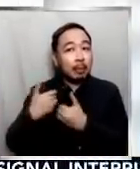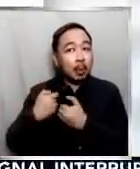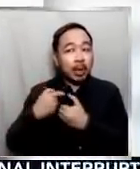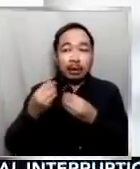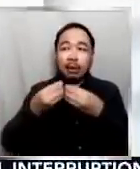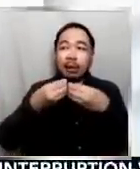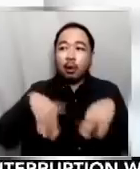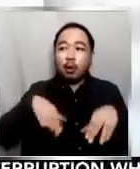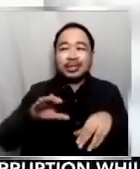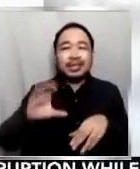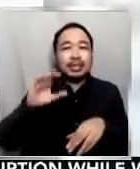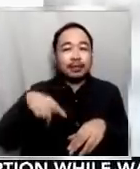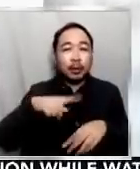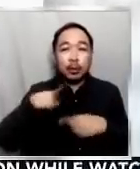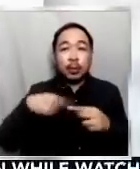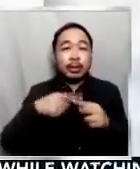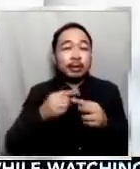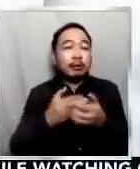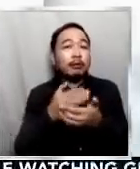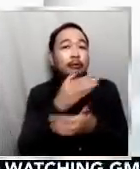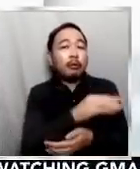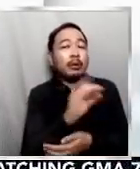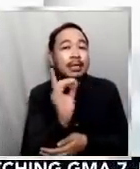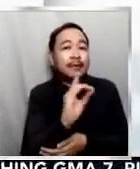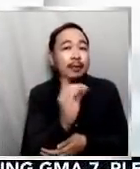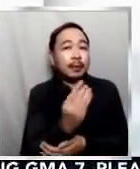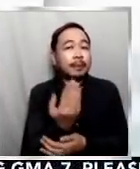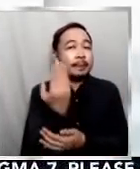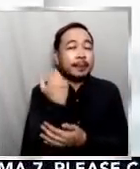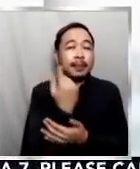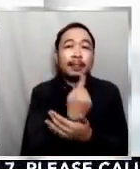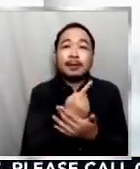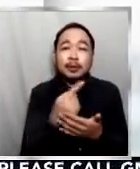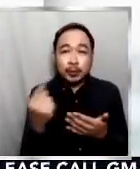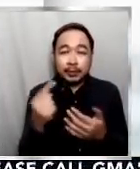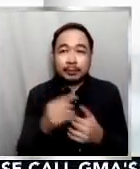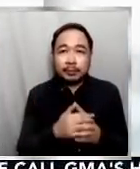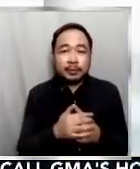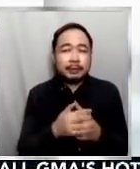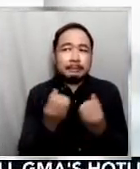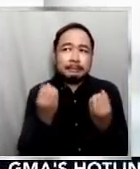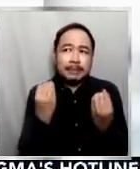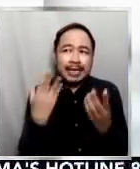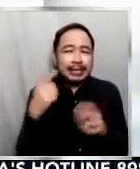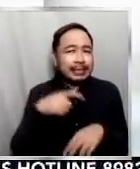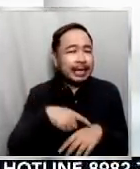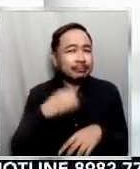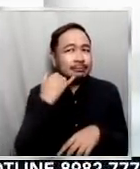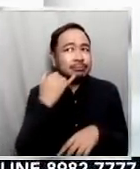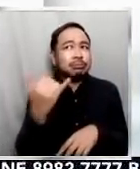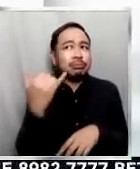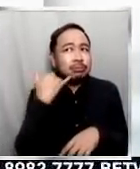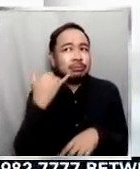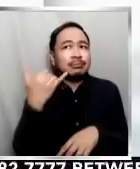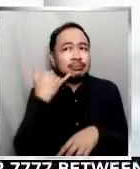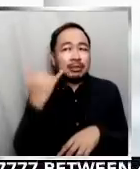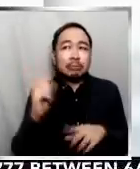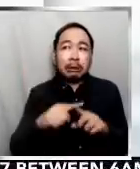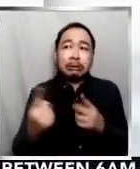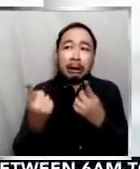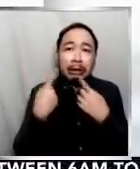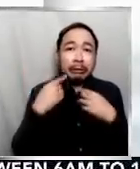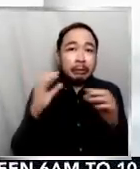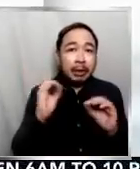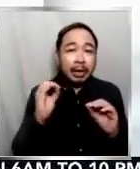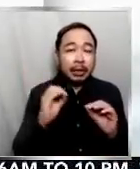sa Divisoria, Maynila noong isang linggo. Ilang beses daw nila itong tinawagan pero ring lang ng ring. Ilang sandali pa'y isang lalaki